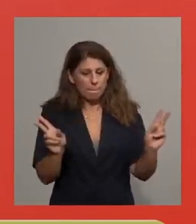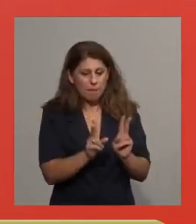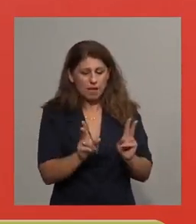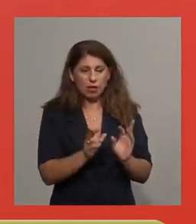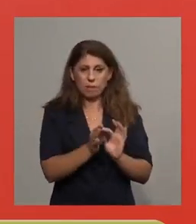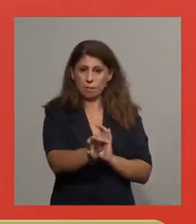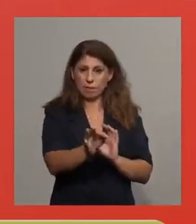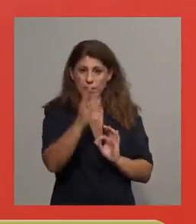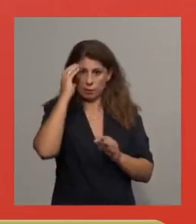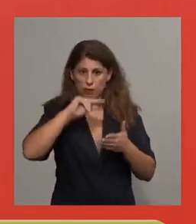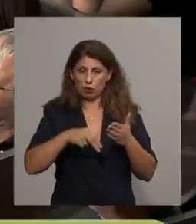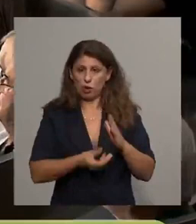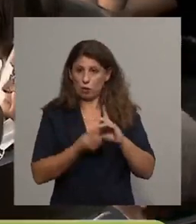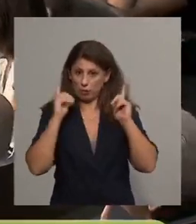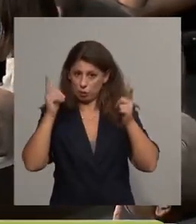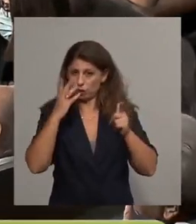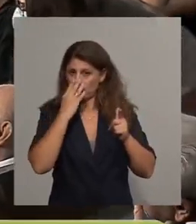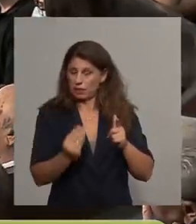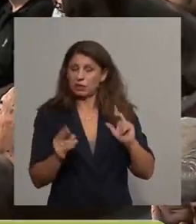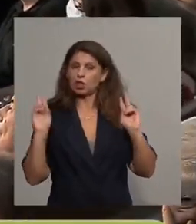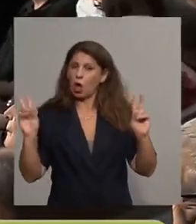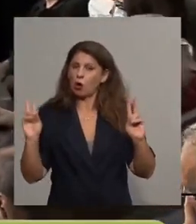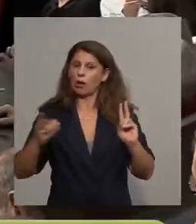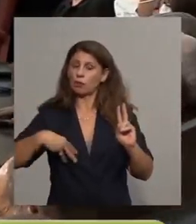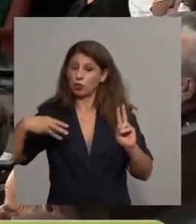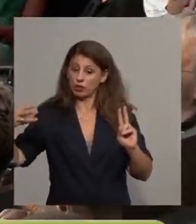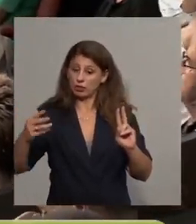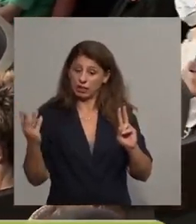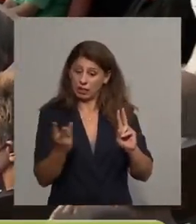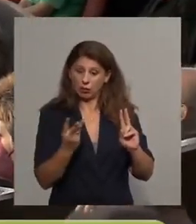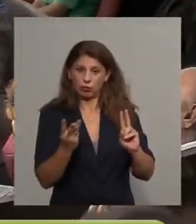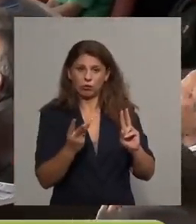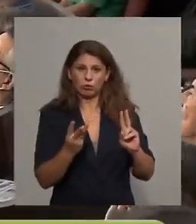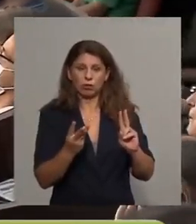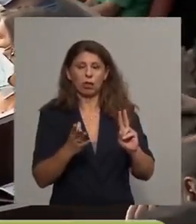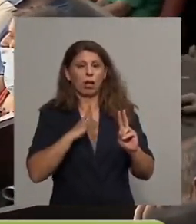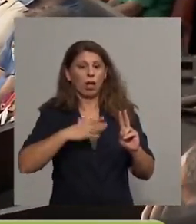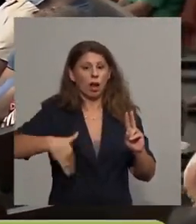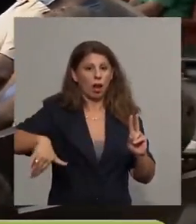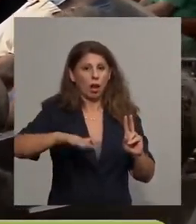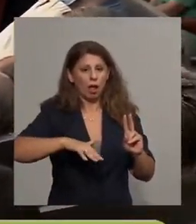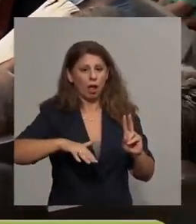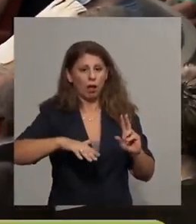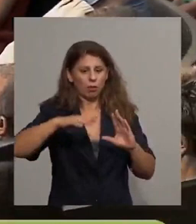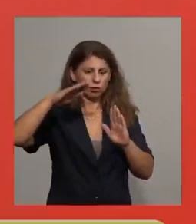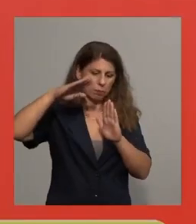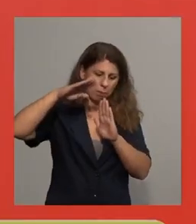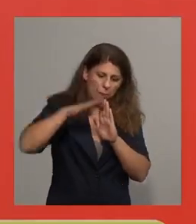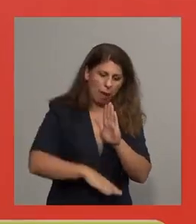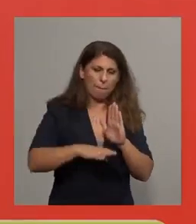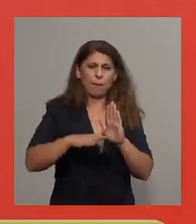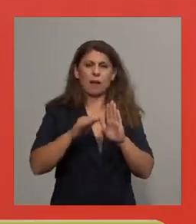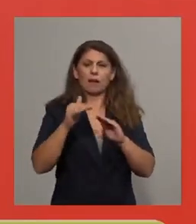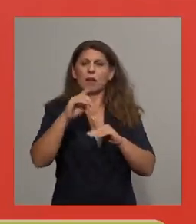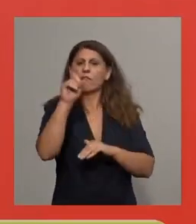μνημονίων, από Νέα Δημοκρατία, από ΠΑΣΟΚ, από ΣΥΡΙΖΑ, ο λαός έφαγε ένα κούρεμα του βιωτικού επίπεδου του